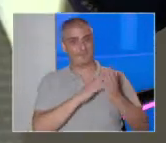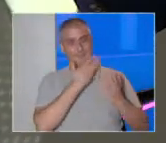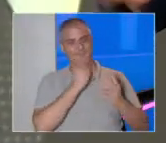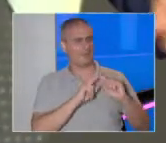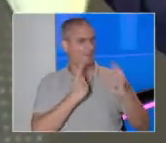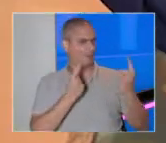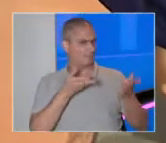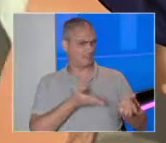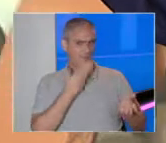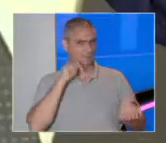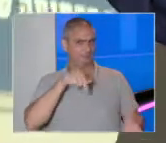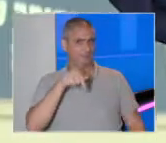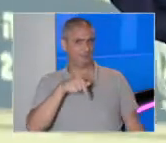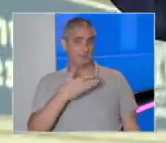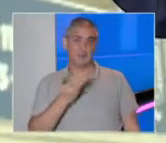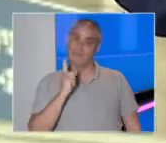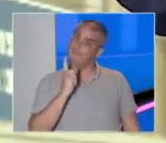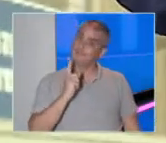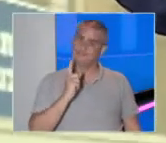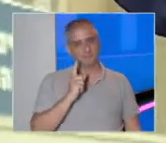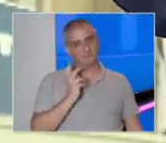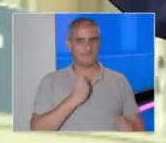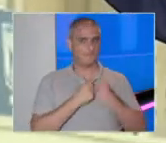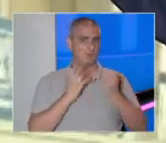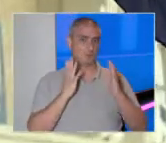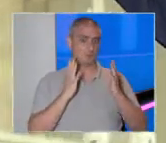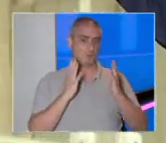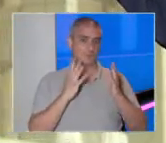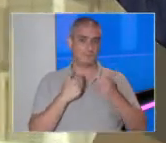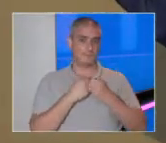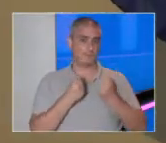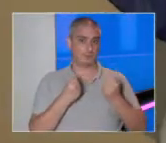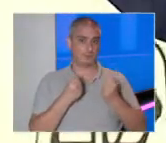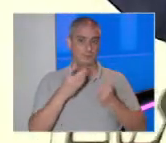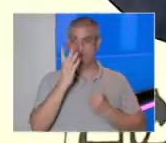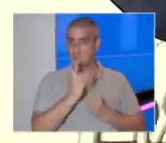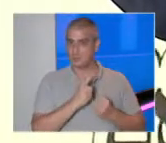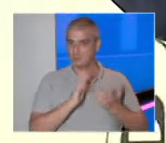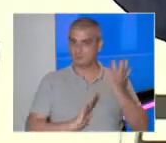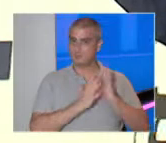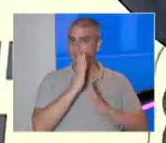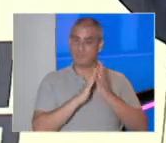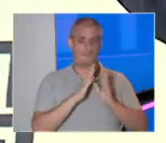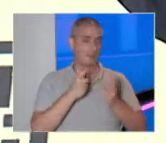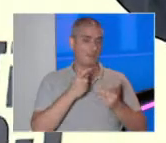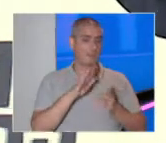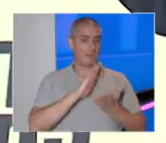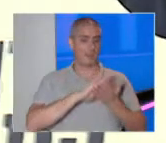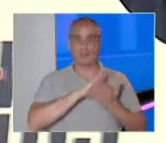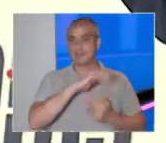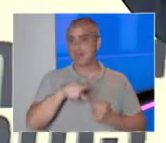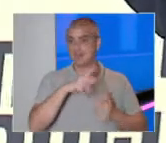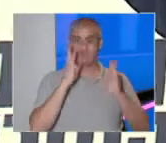יפהפה אחר כאן אצלנו בישראל, אבל מתוח מאוד. המתיחות בדרום, שריפה פרצה בגן ילדים